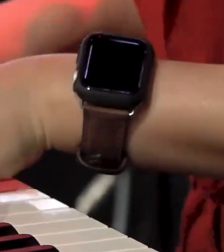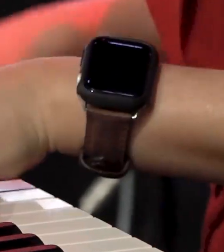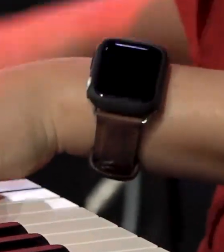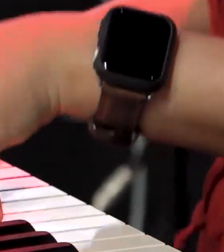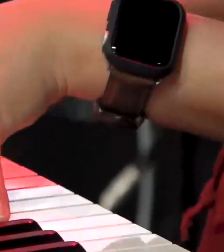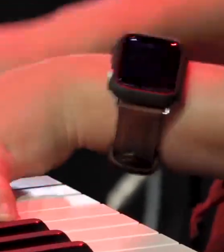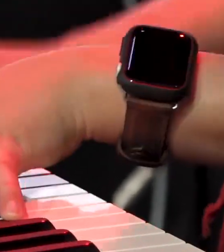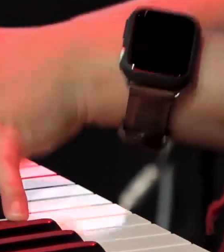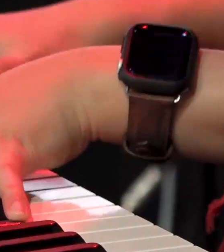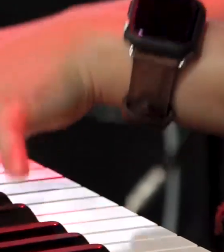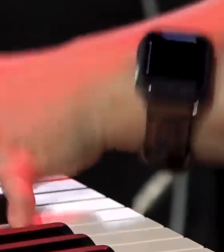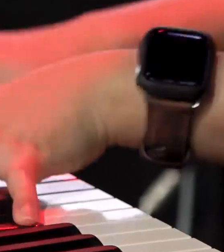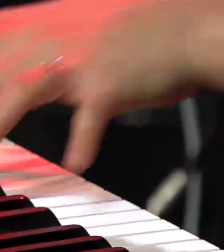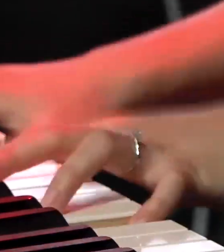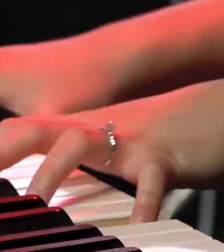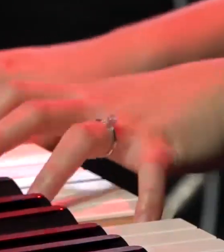Indonesia,